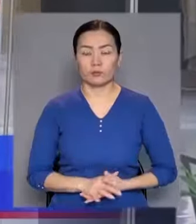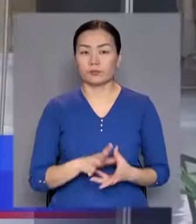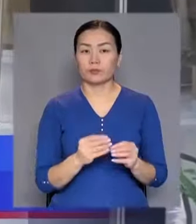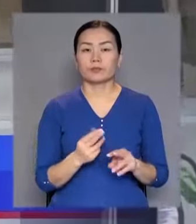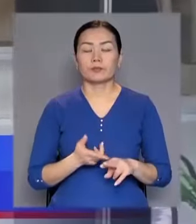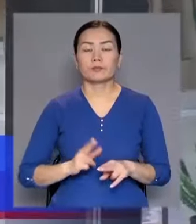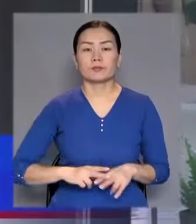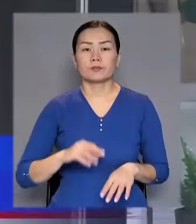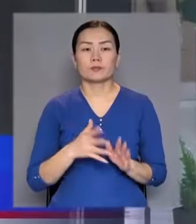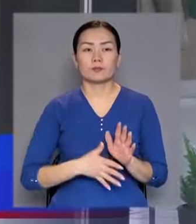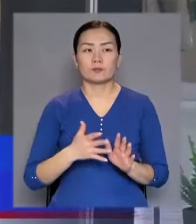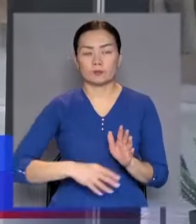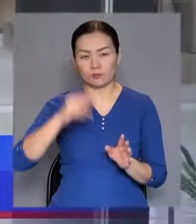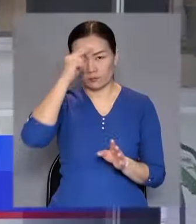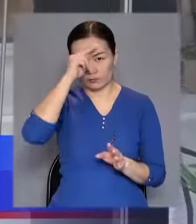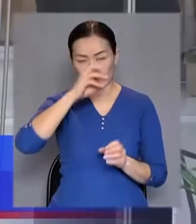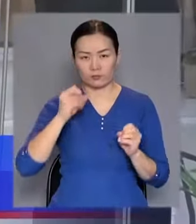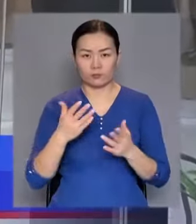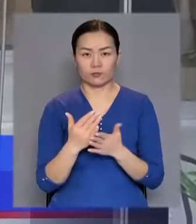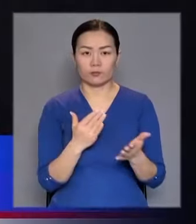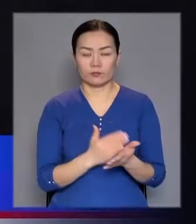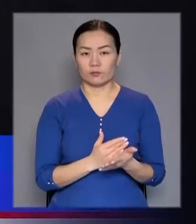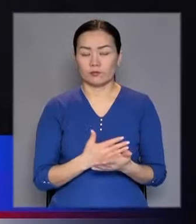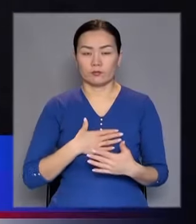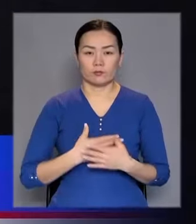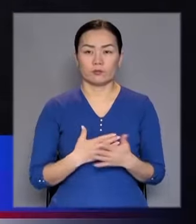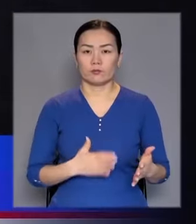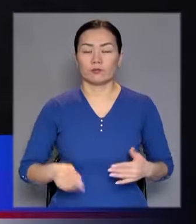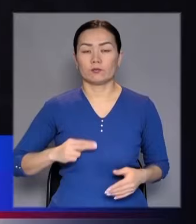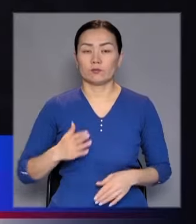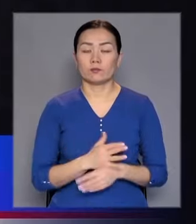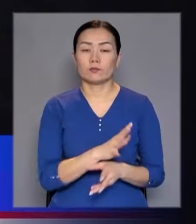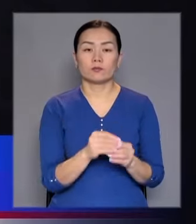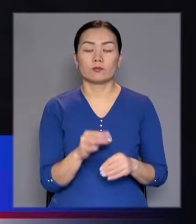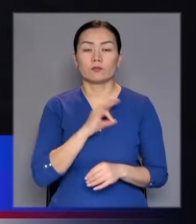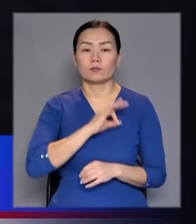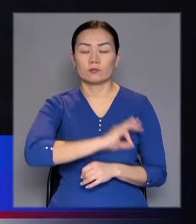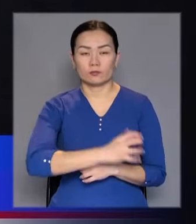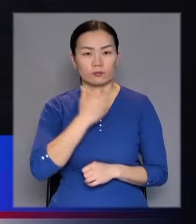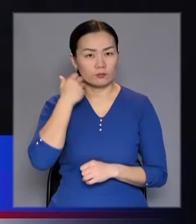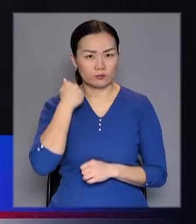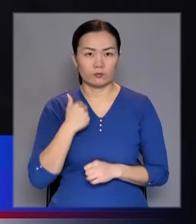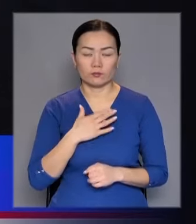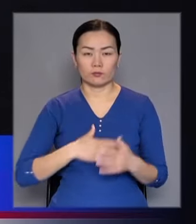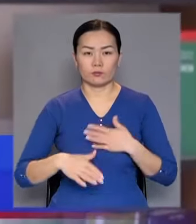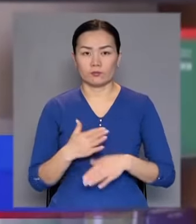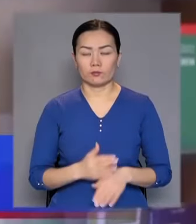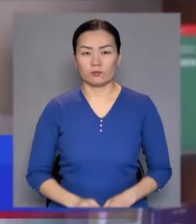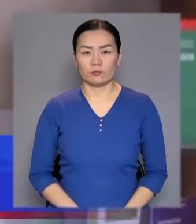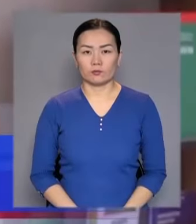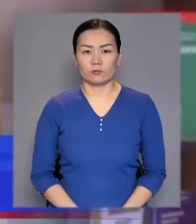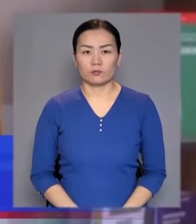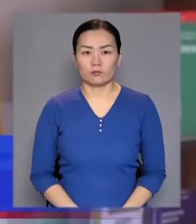Оған мұндай ерекшелік зерттеу және білім беру бағдарламаларын белсенді түрде жүргізеді. Ол бұл мүмкіндікті қалт жібермегеніне қуанышты.